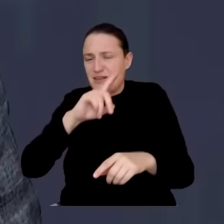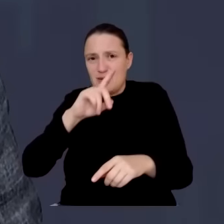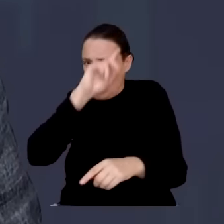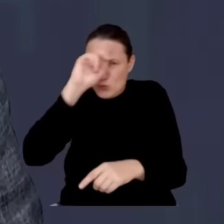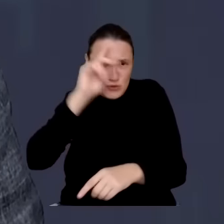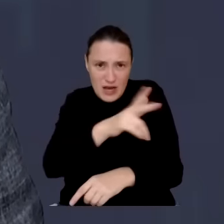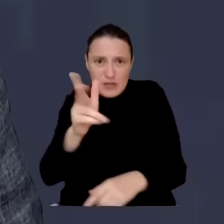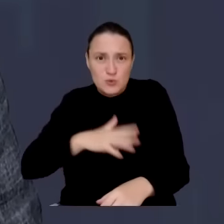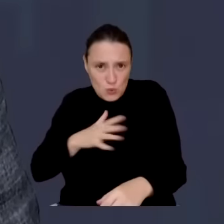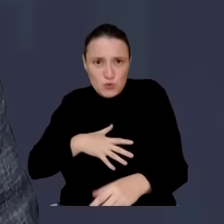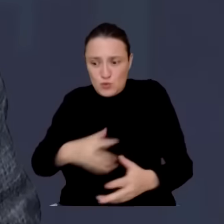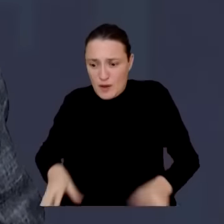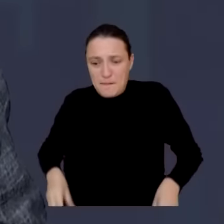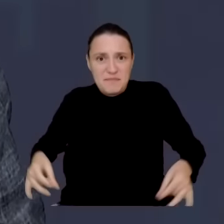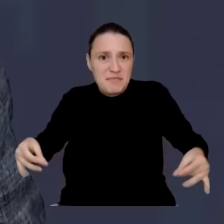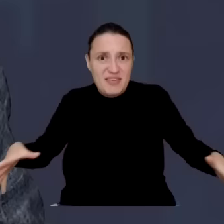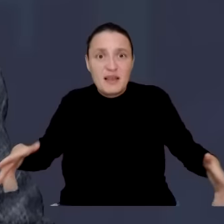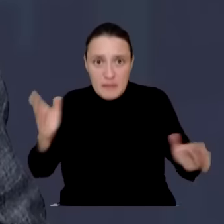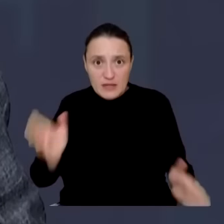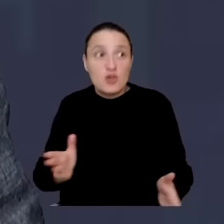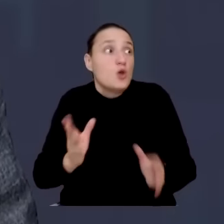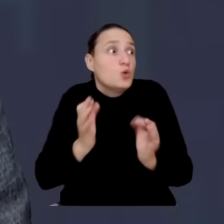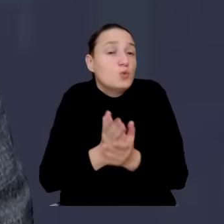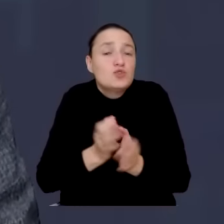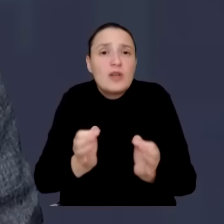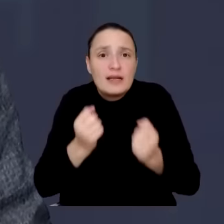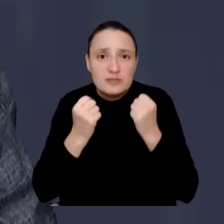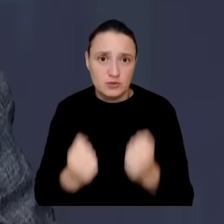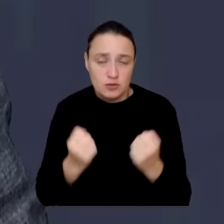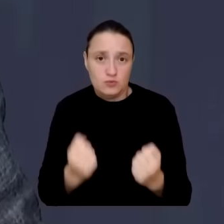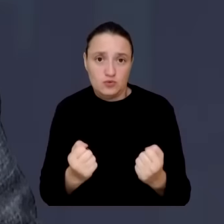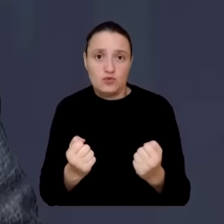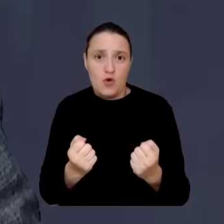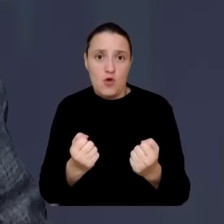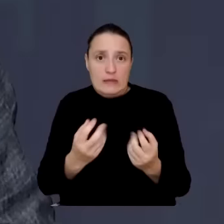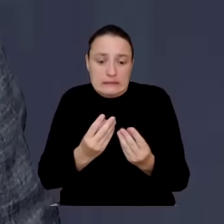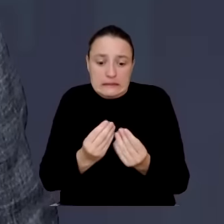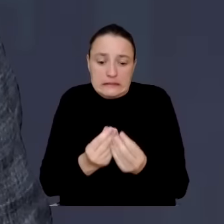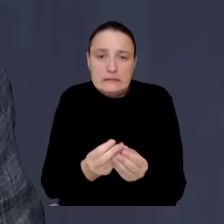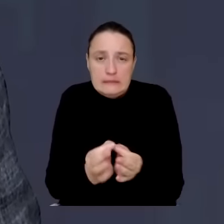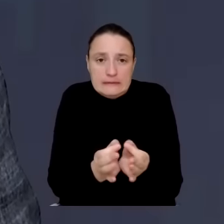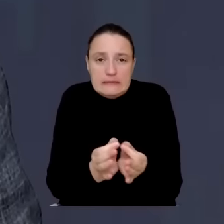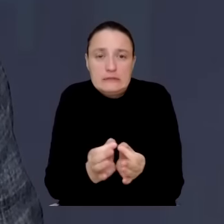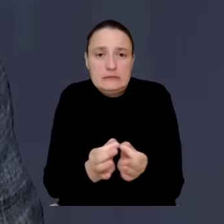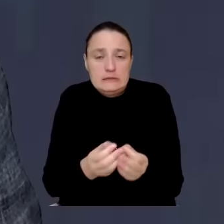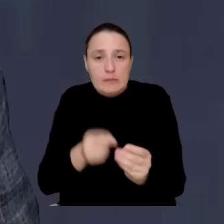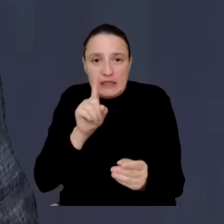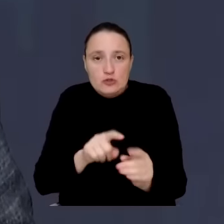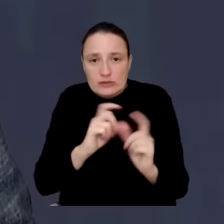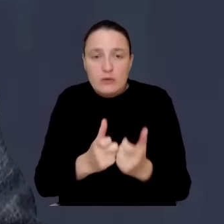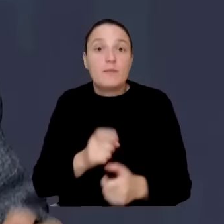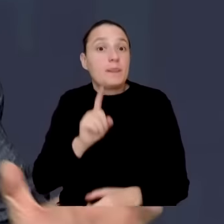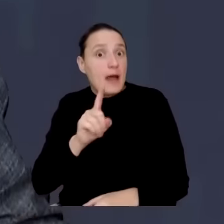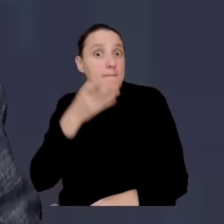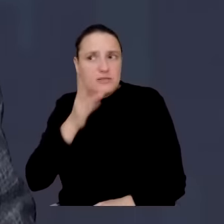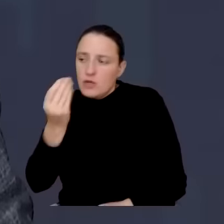Polaków którzy No po prostu już teraz mają ciężko już teraz im ciężko wiązać koniec z końcem A będą mieli tutaj w tym momencie